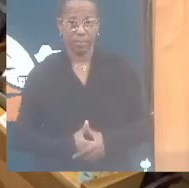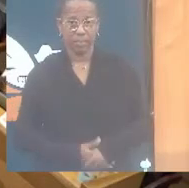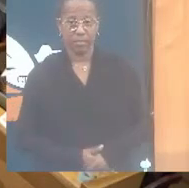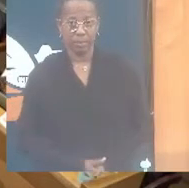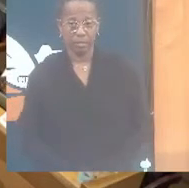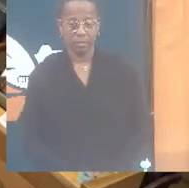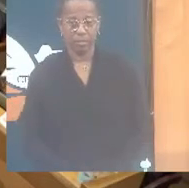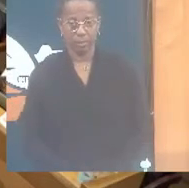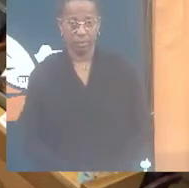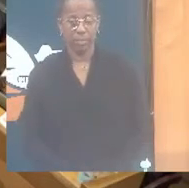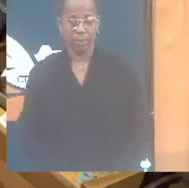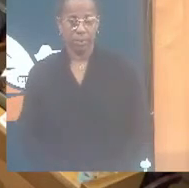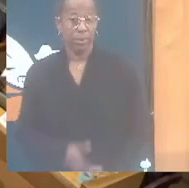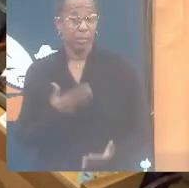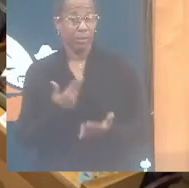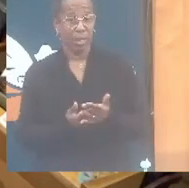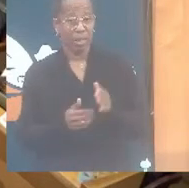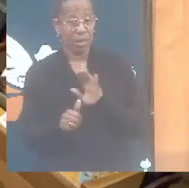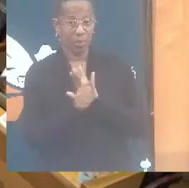C'est le rôle.